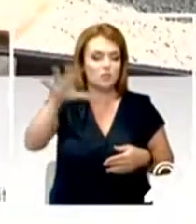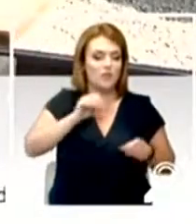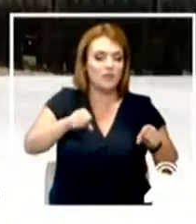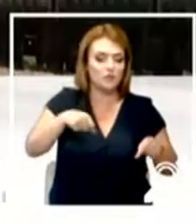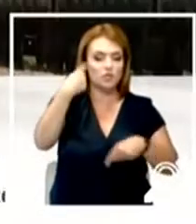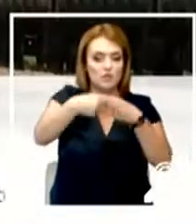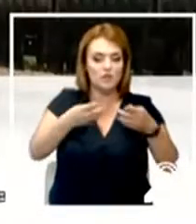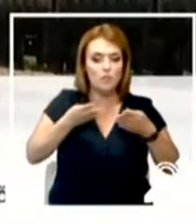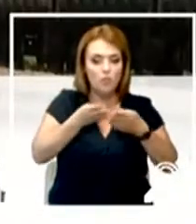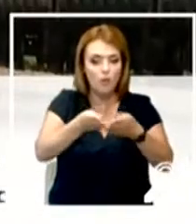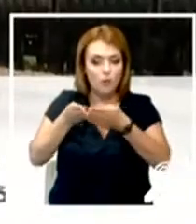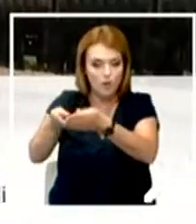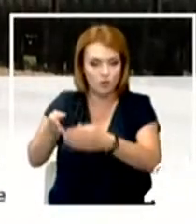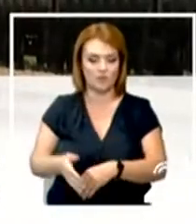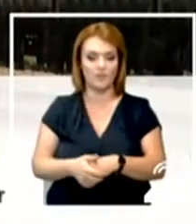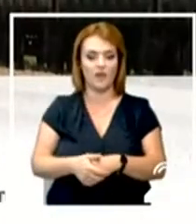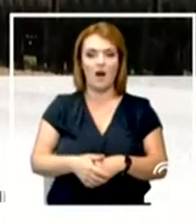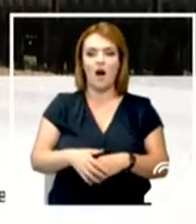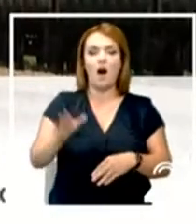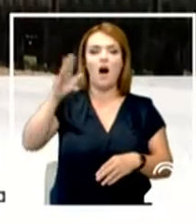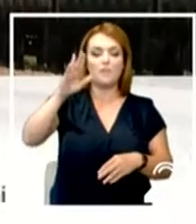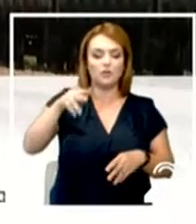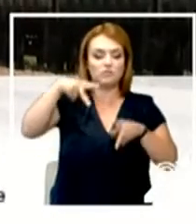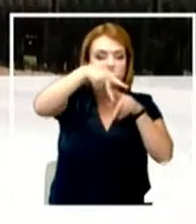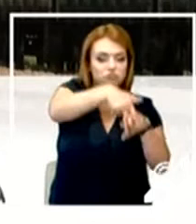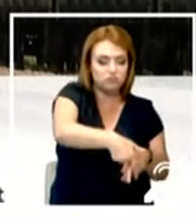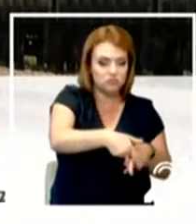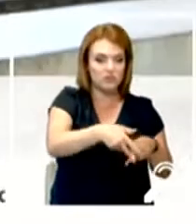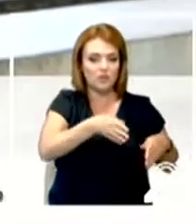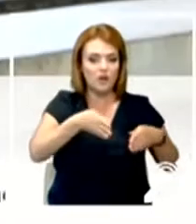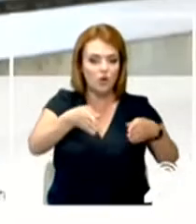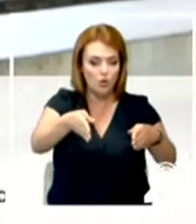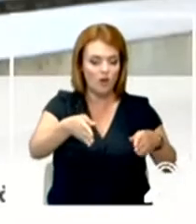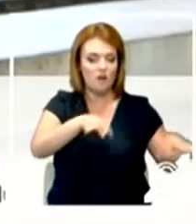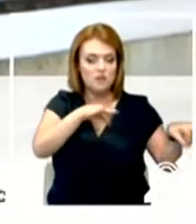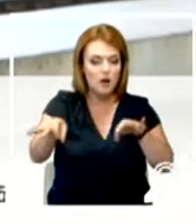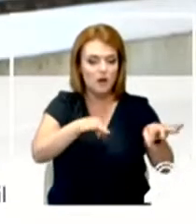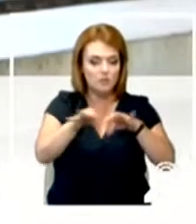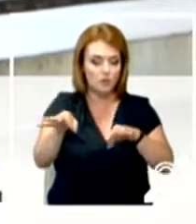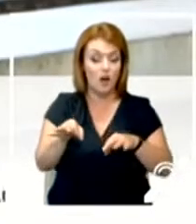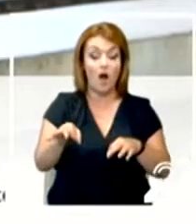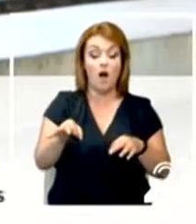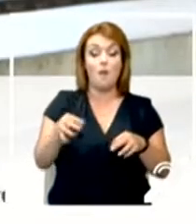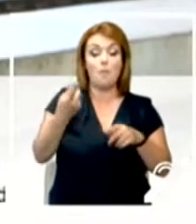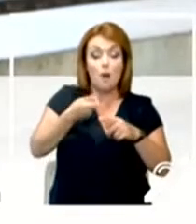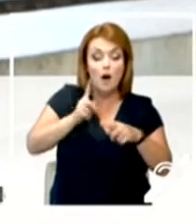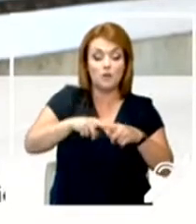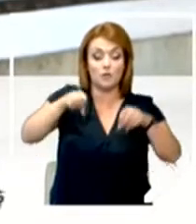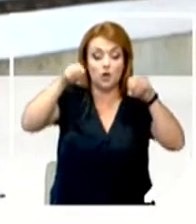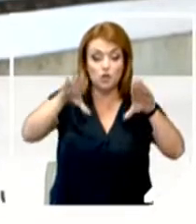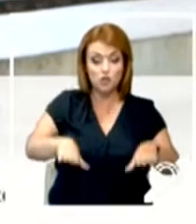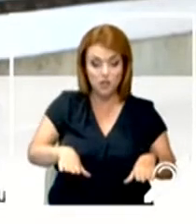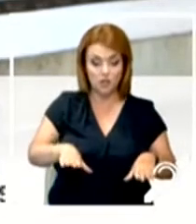Constanța, nu există o altă soluție. Și atunci această linie va crește această capacitate de transport și va